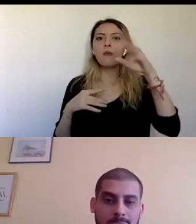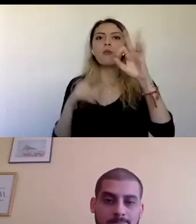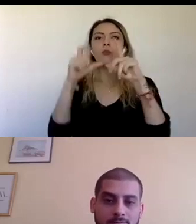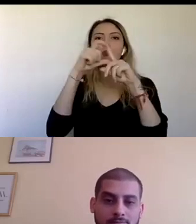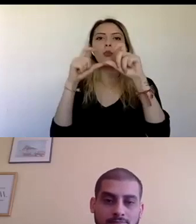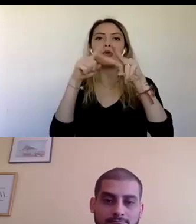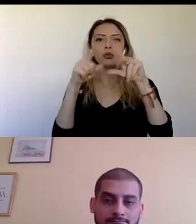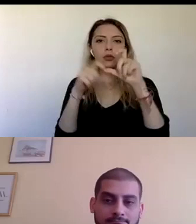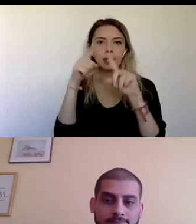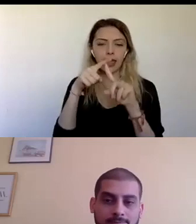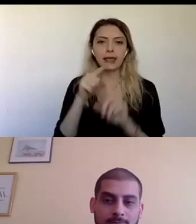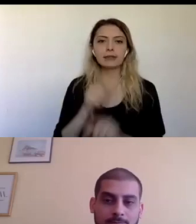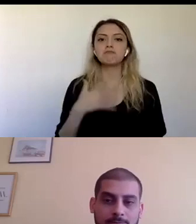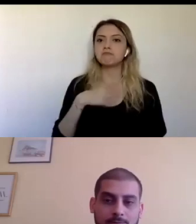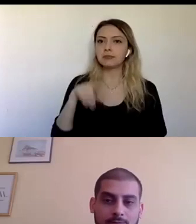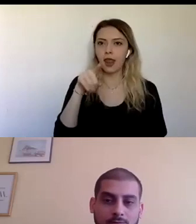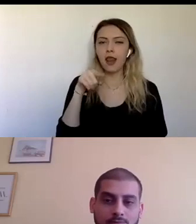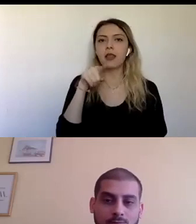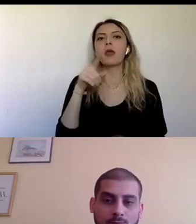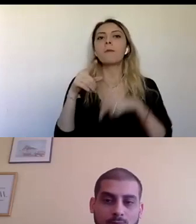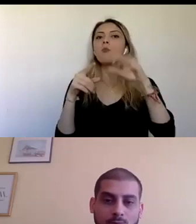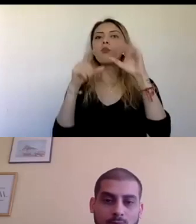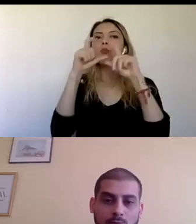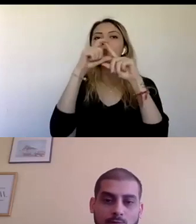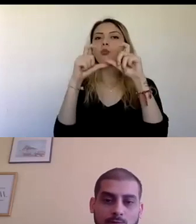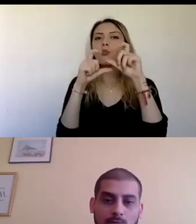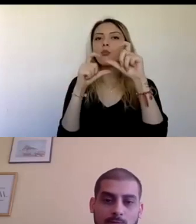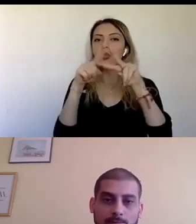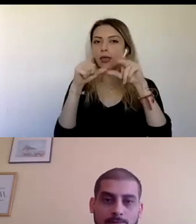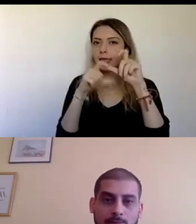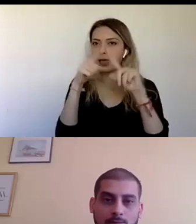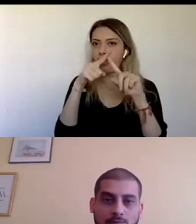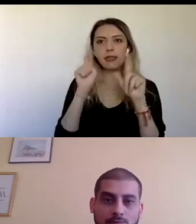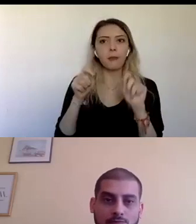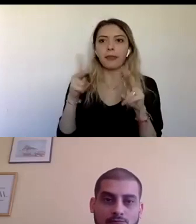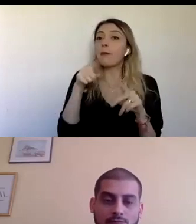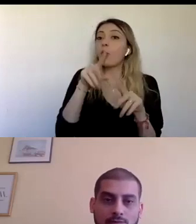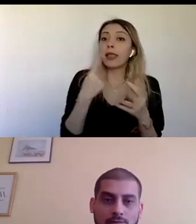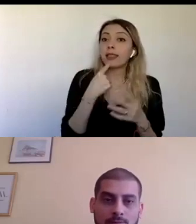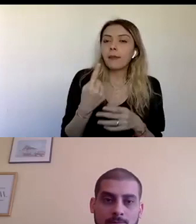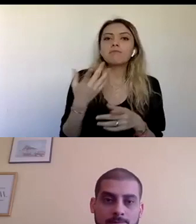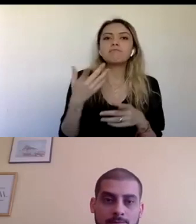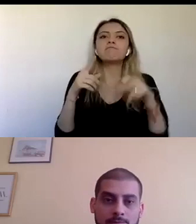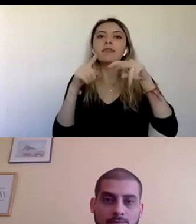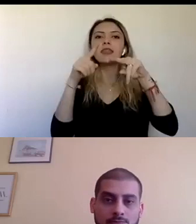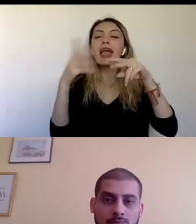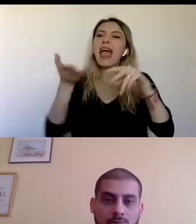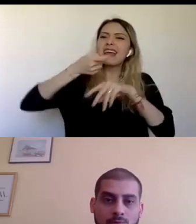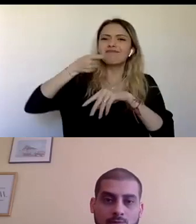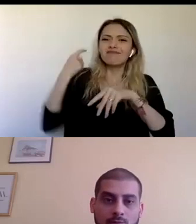bir podcast serileri oluşturup Anchor üzerinden bu podcast'inizi Spotify, iTunes ya da Google